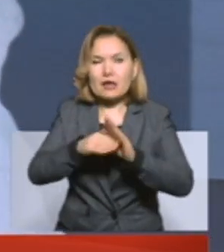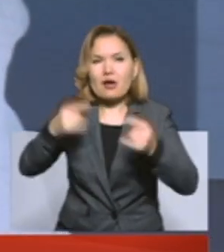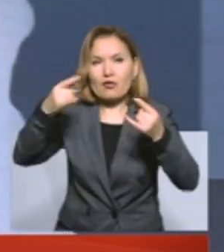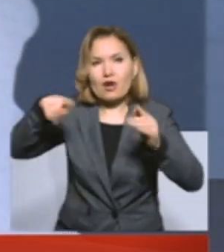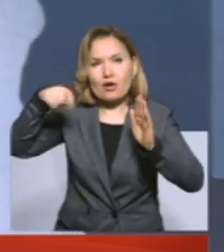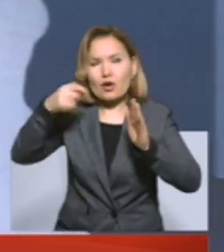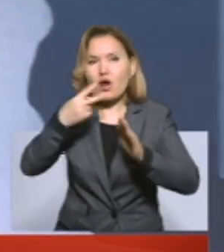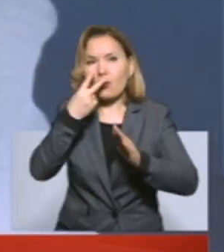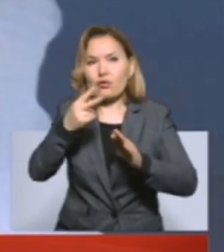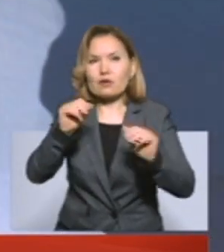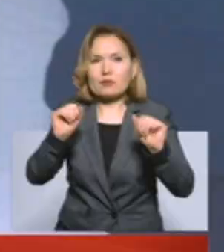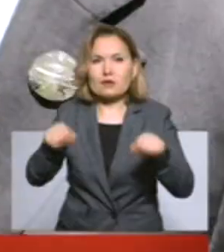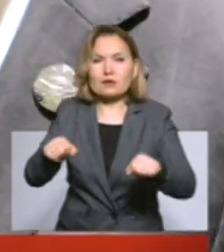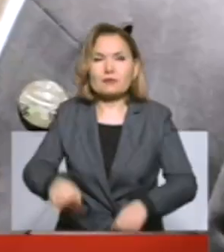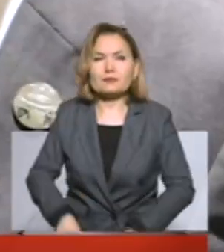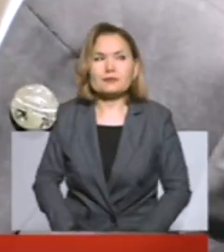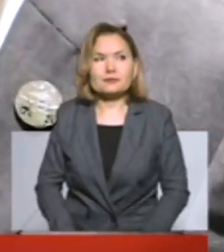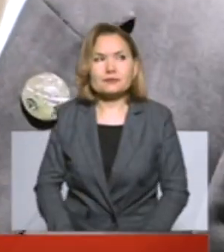аласыздар.